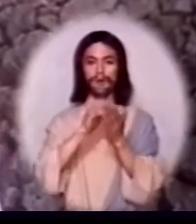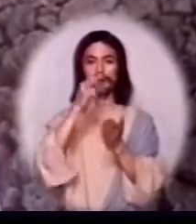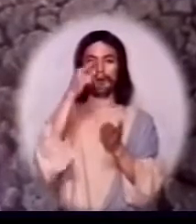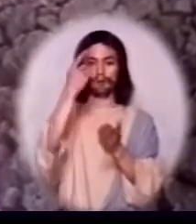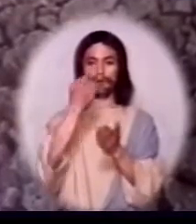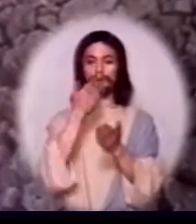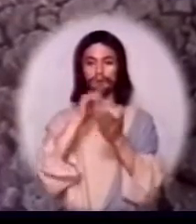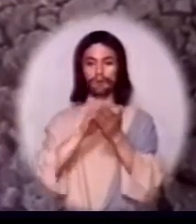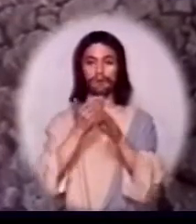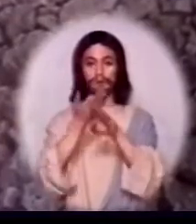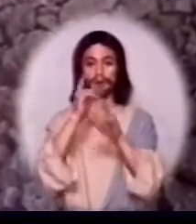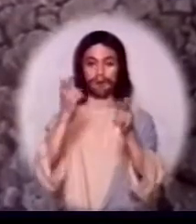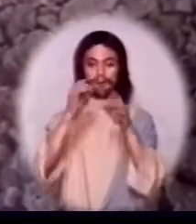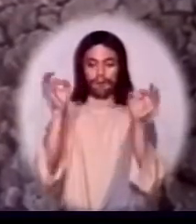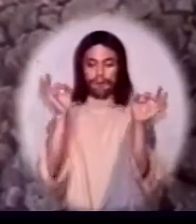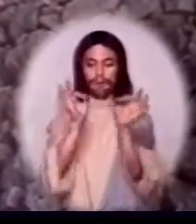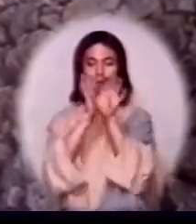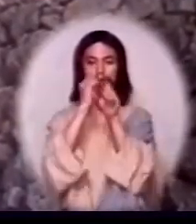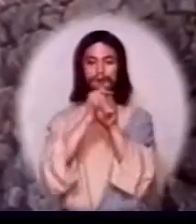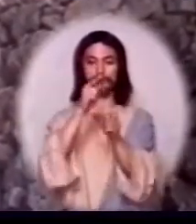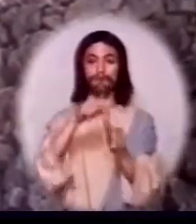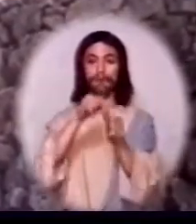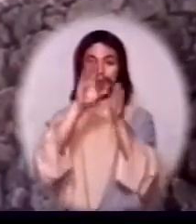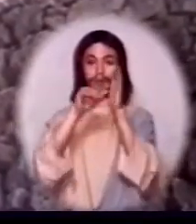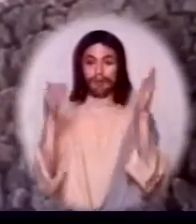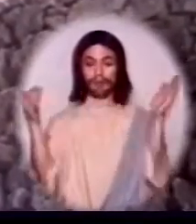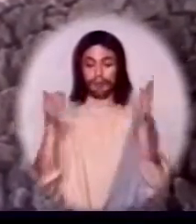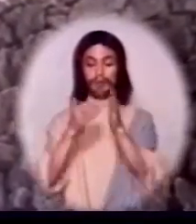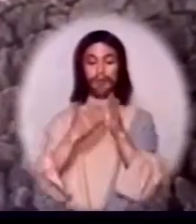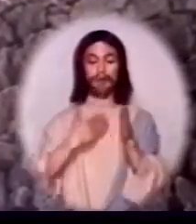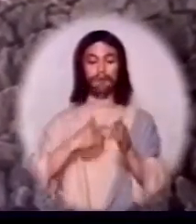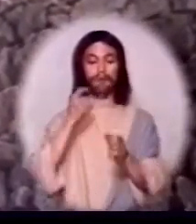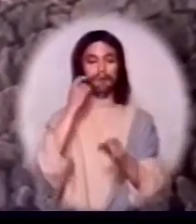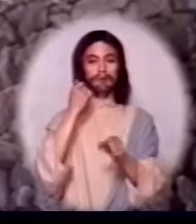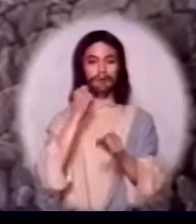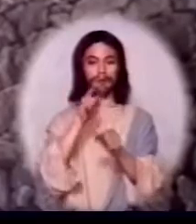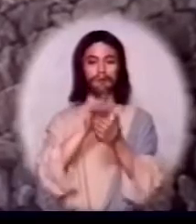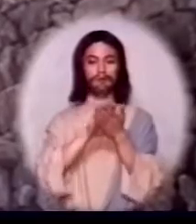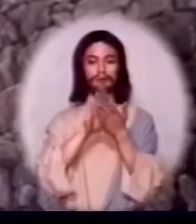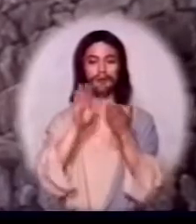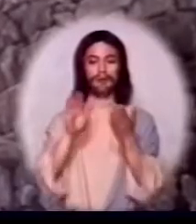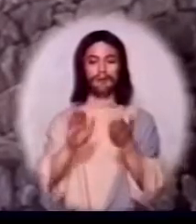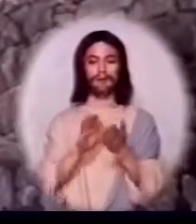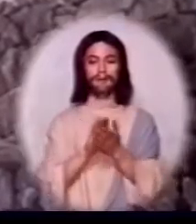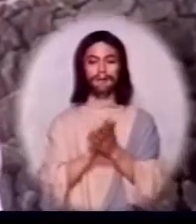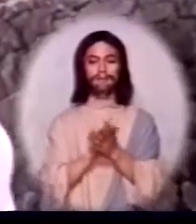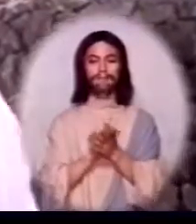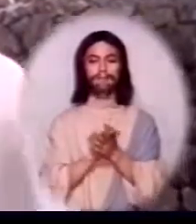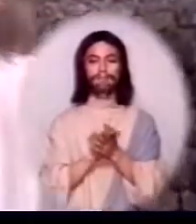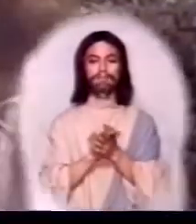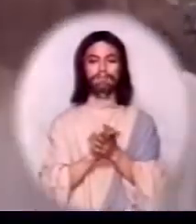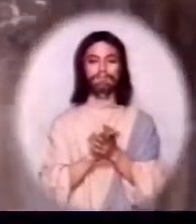돌 하나도 돌 위에 남기지 아니하리니 하나님께서 너희를 구원하러 오실 때를 너희가 알지 못함이니라.